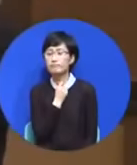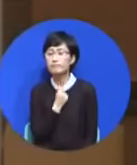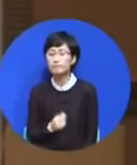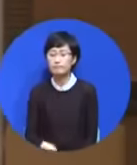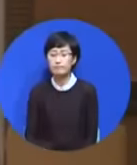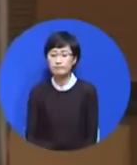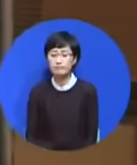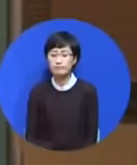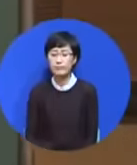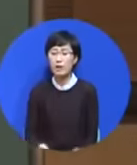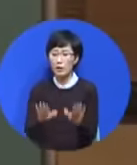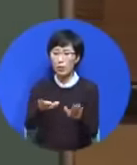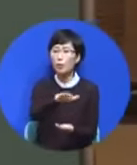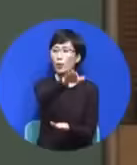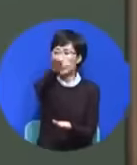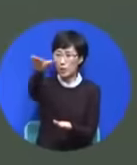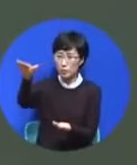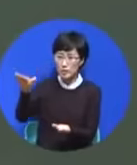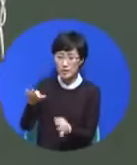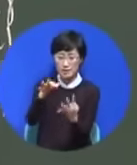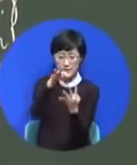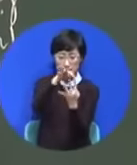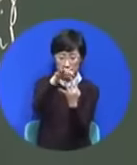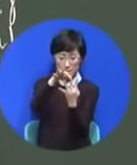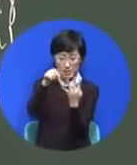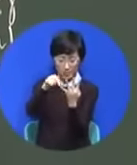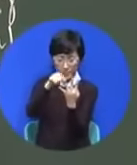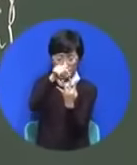시급합니다이 속에 우리 이제